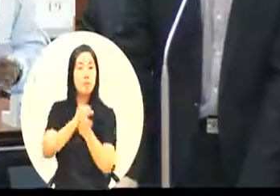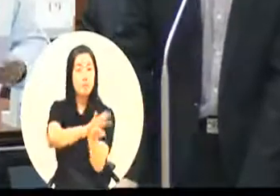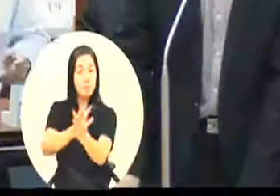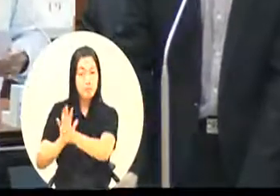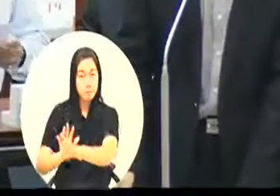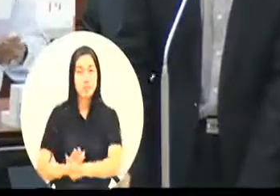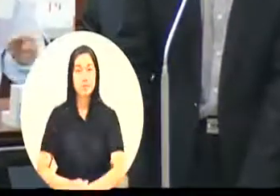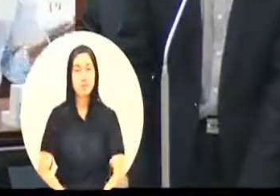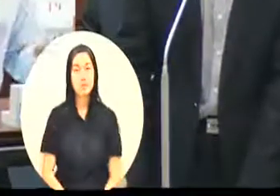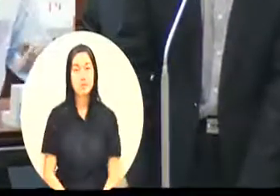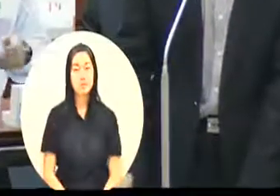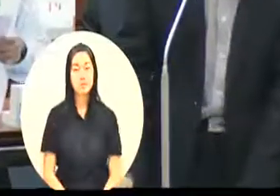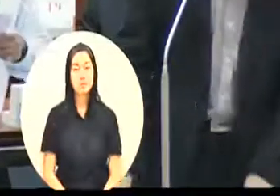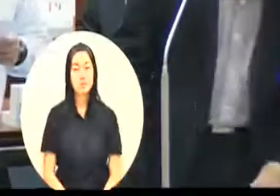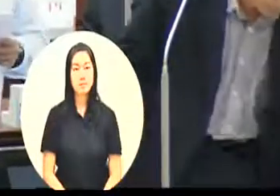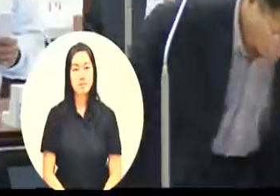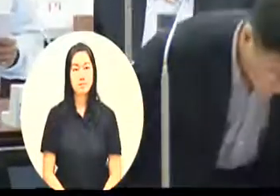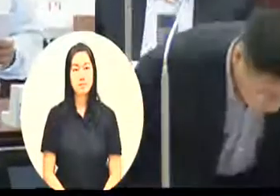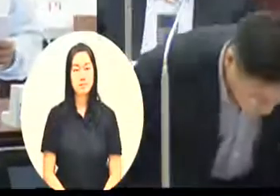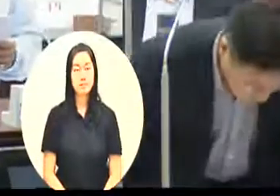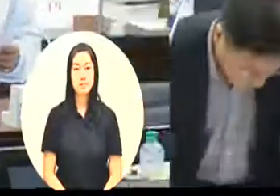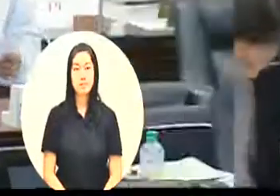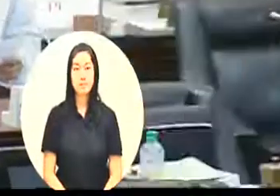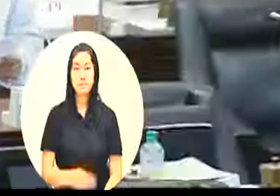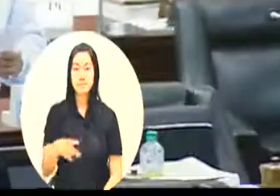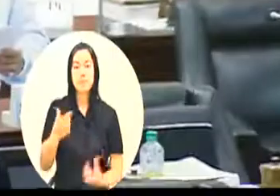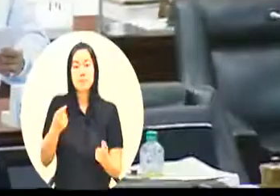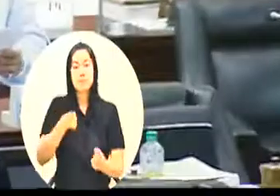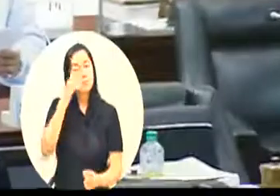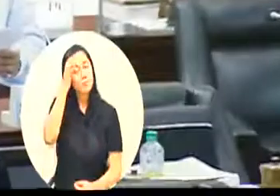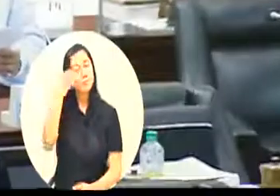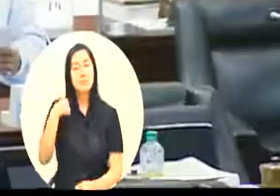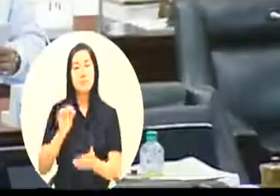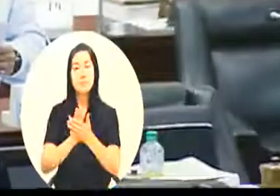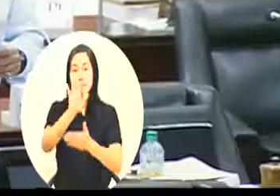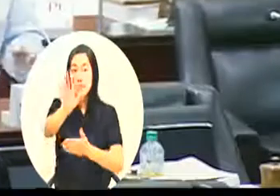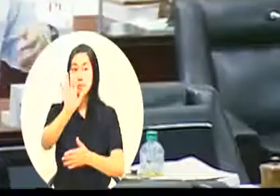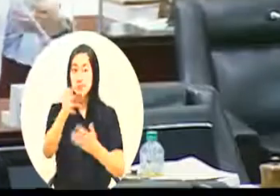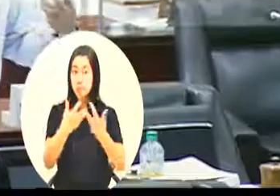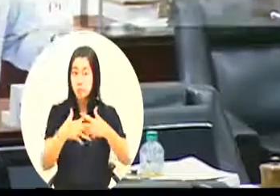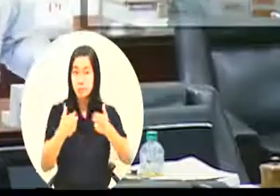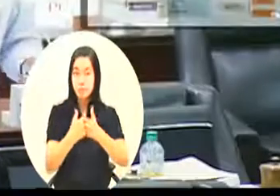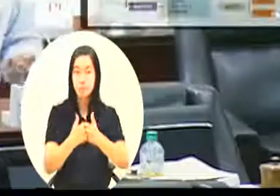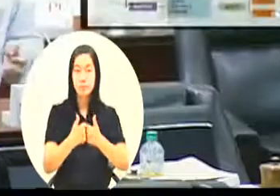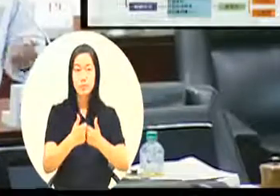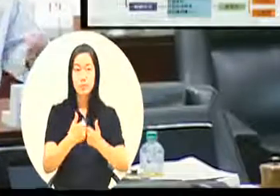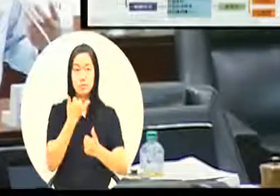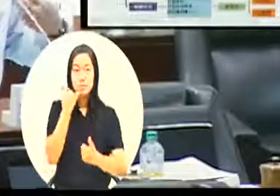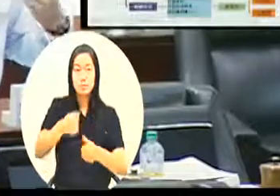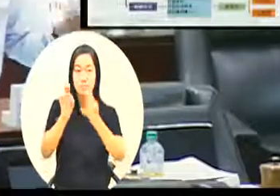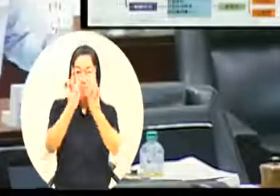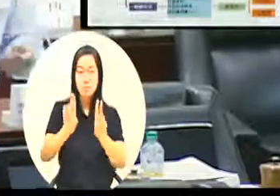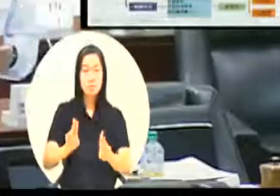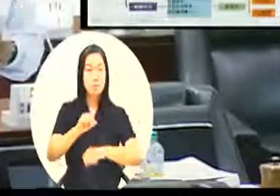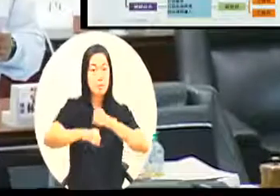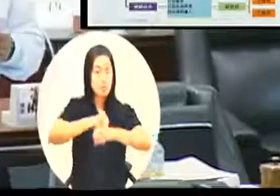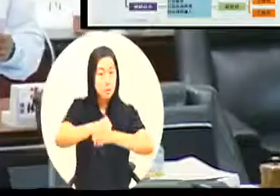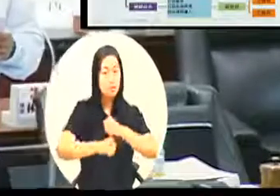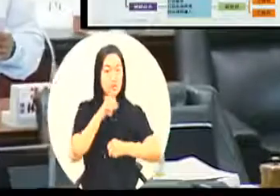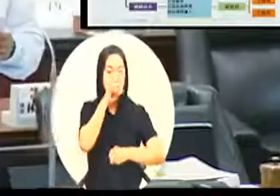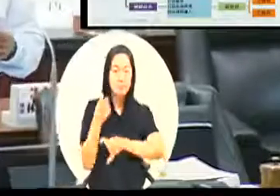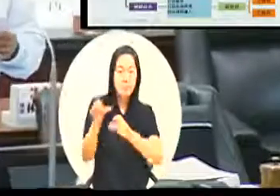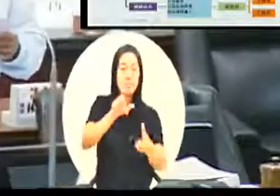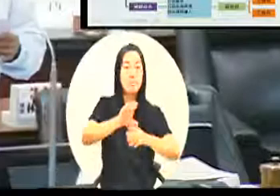好，谢谢局长，局长请坐哈。我还是比较期待，如果说未来有机会，我们是不是也可以有电动垃圾车的一个产出啦